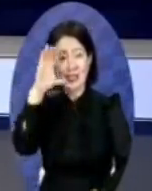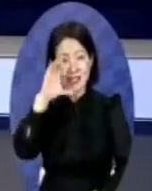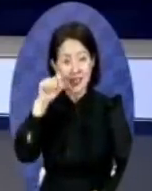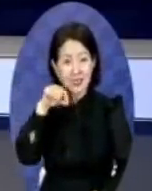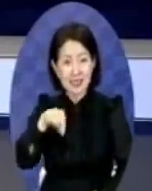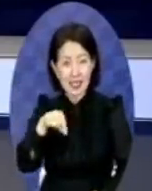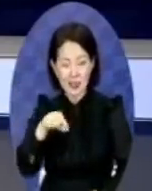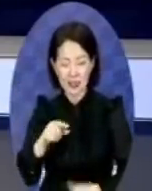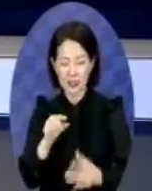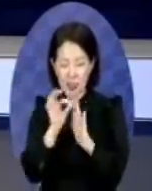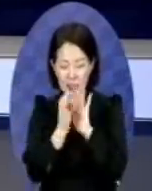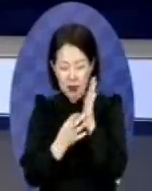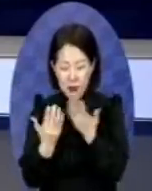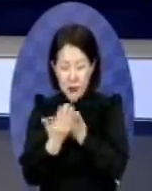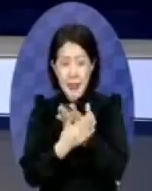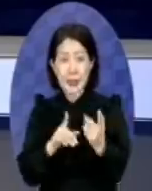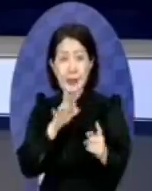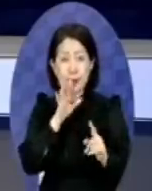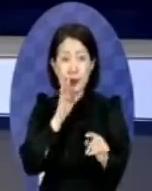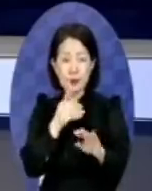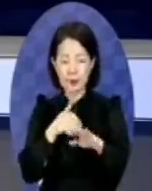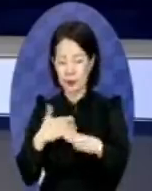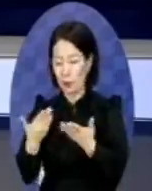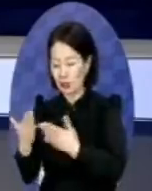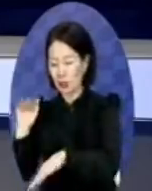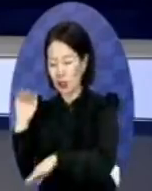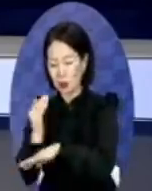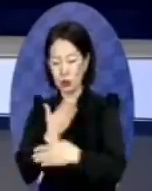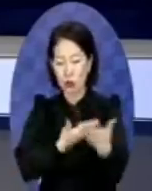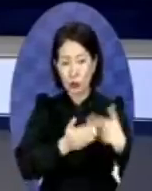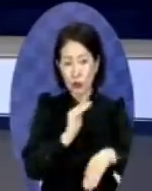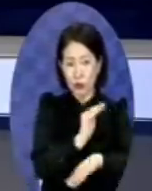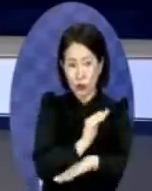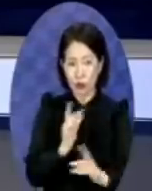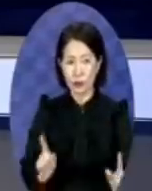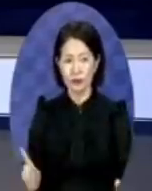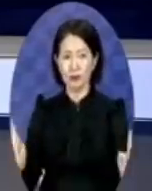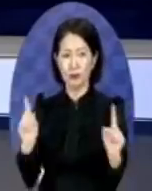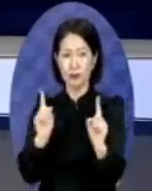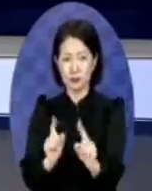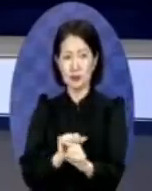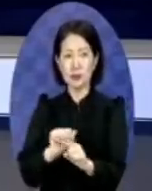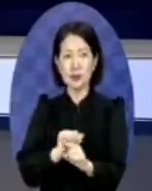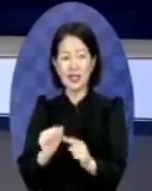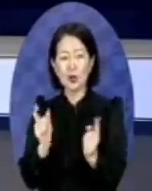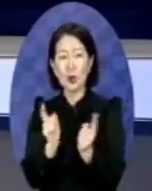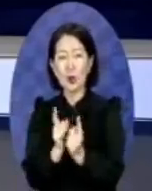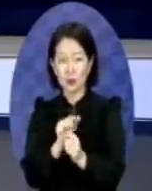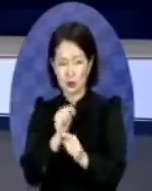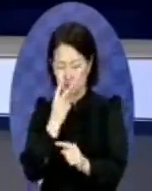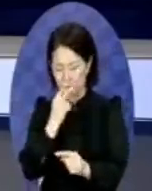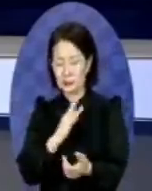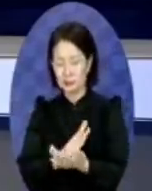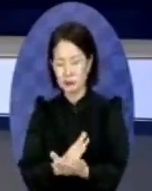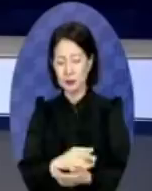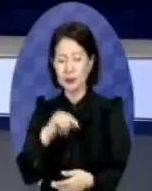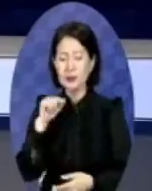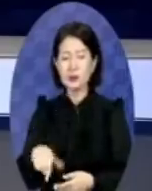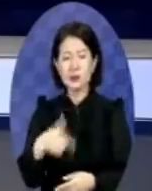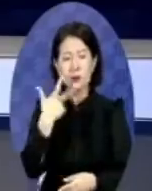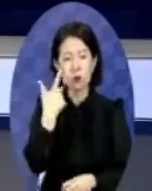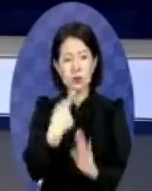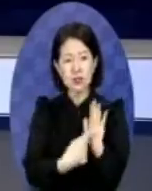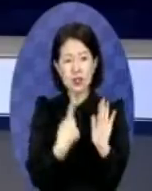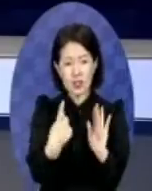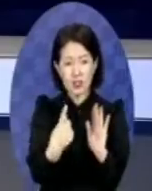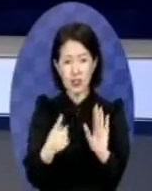хэлэлцээг ухтаад хоёр талын худалдааны төлөөлөгчд мөн бэлтгэл уулзалтыг хийж байна. За, Америк нэгдсэн улс 3-р сарын 1 гэхэд хоёр тал тохиролцоонд